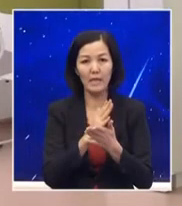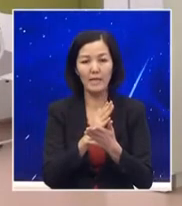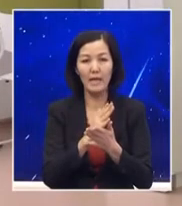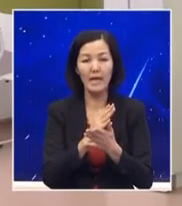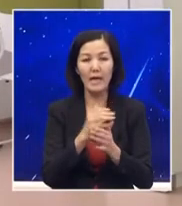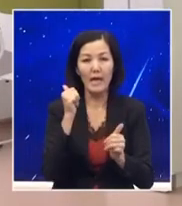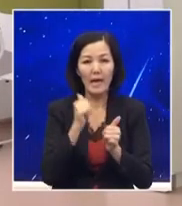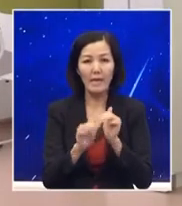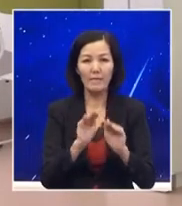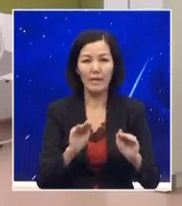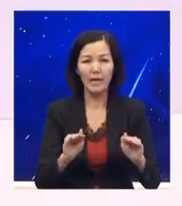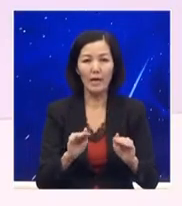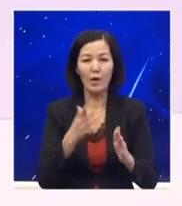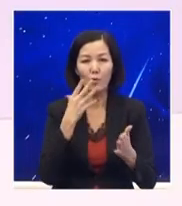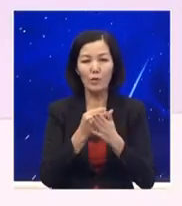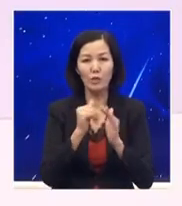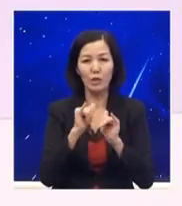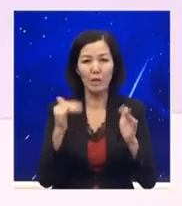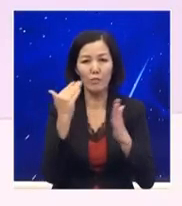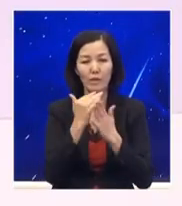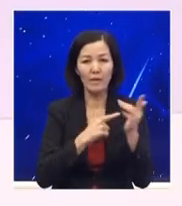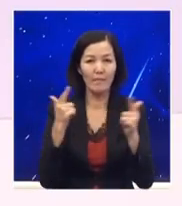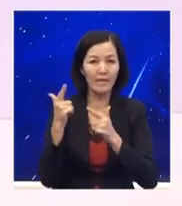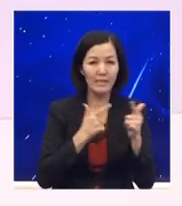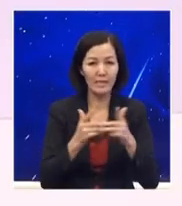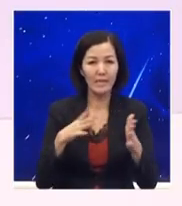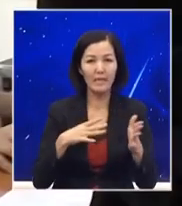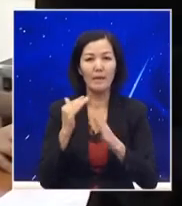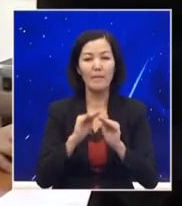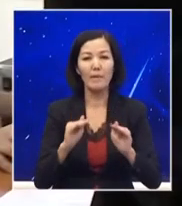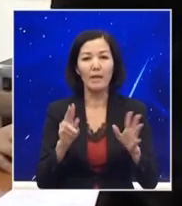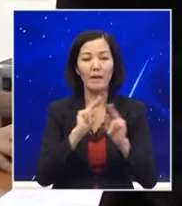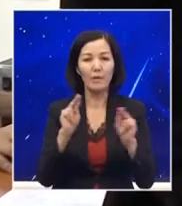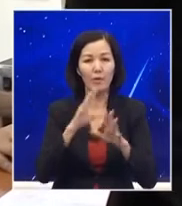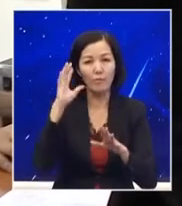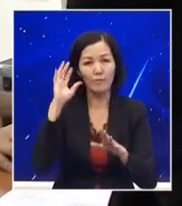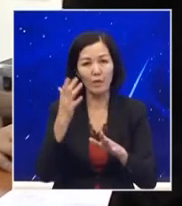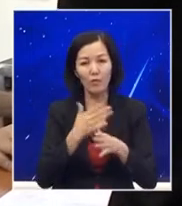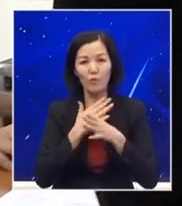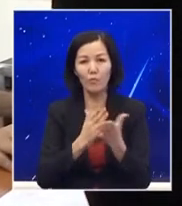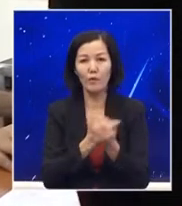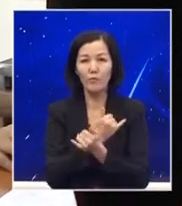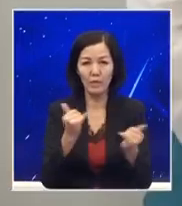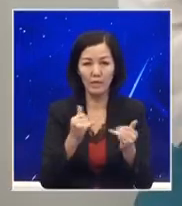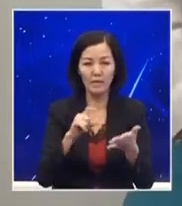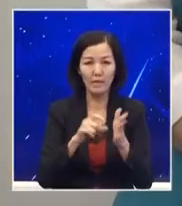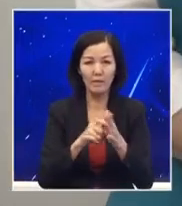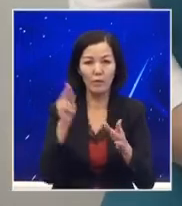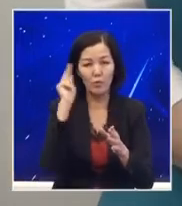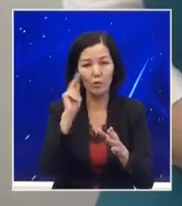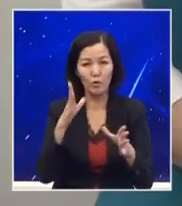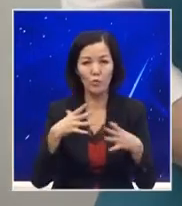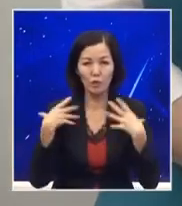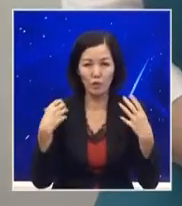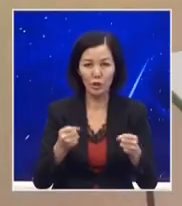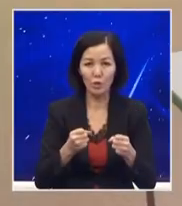Онда әр тыңдаушыға жеке даму бағдарламасы әзірленген. Сол бойынша балаларға педагогикалық, психологиялық көмек көрсетіледі. Кабинет